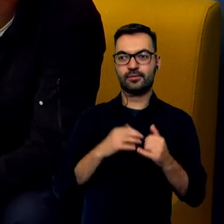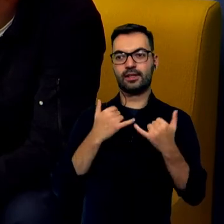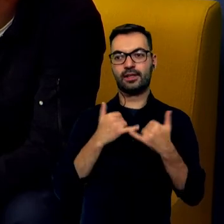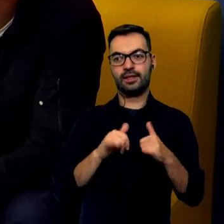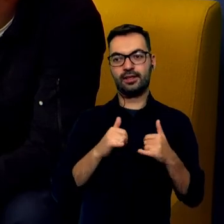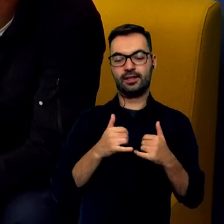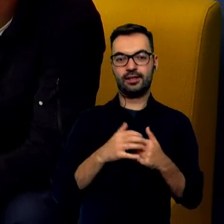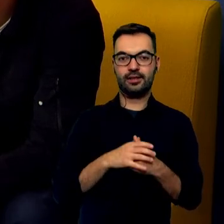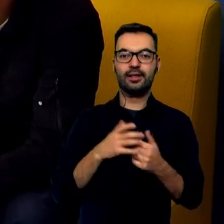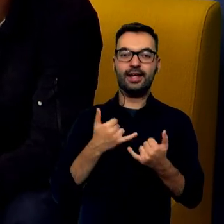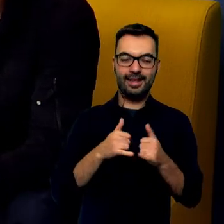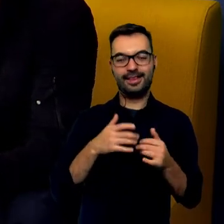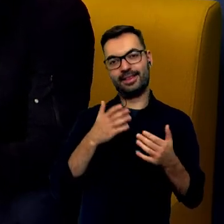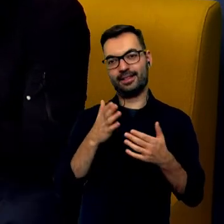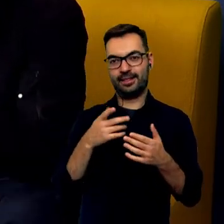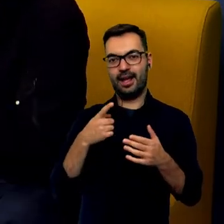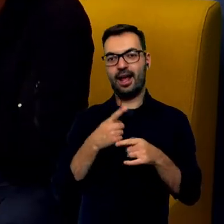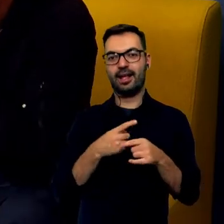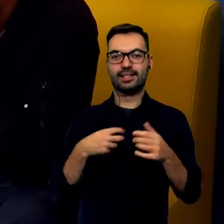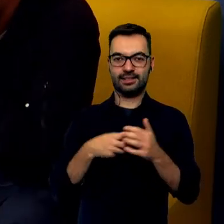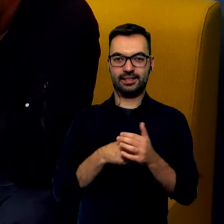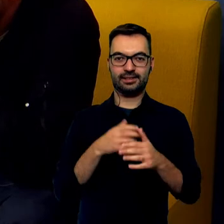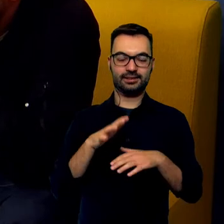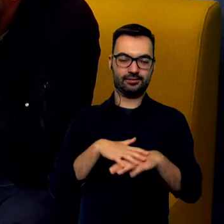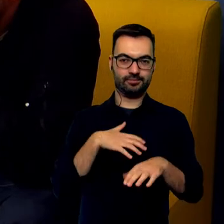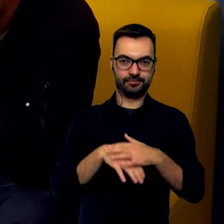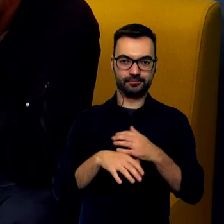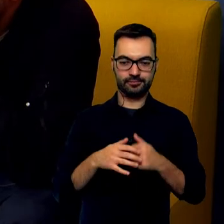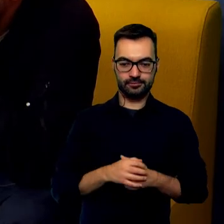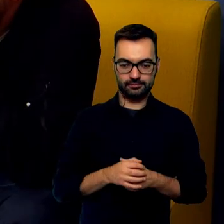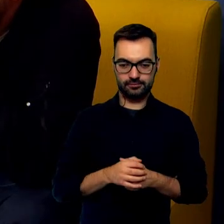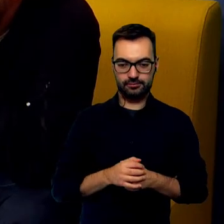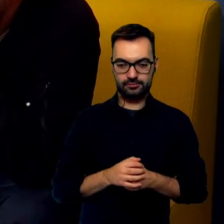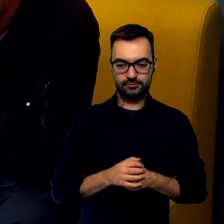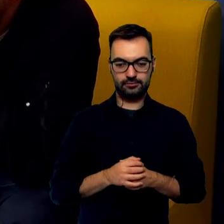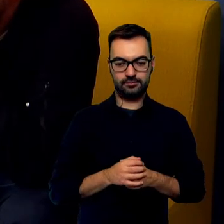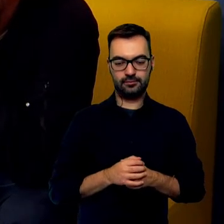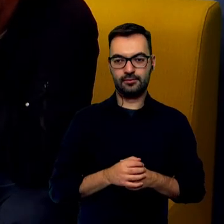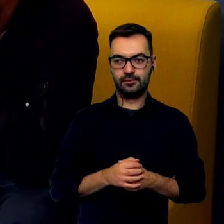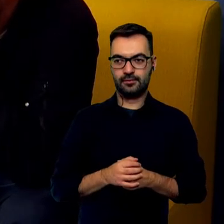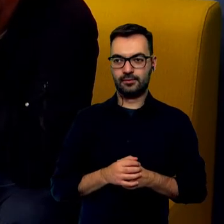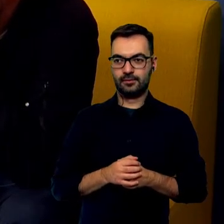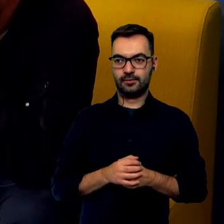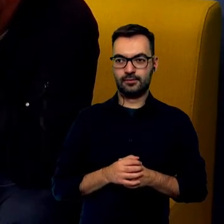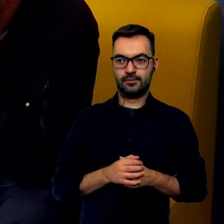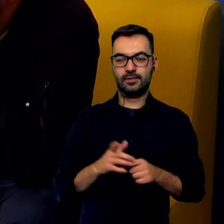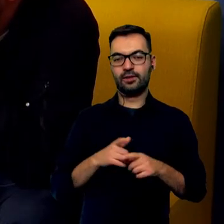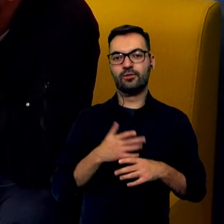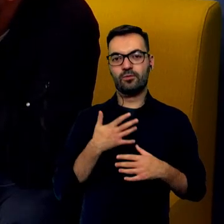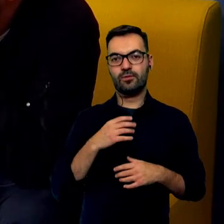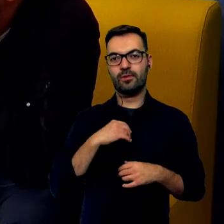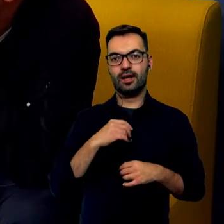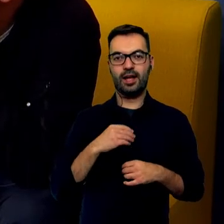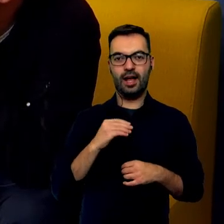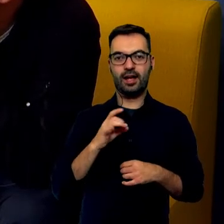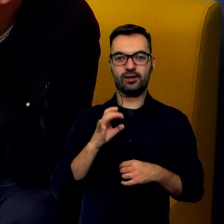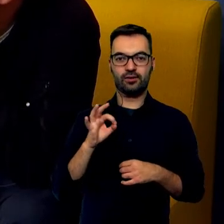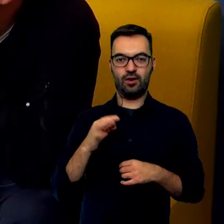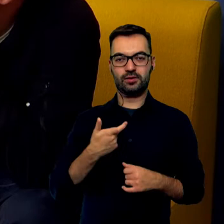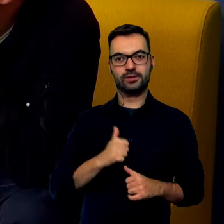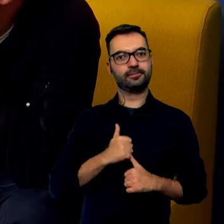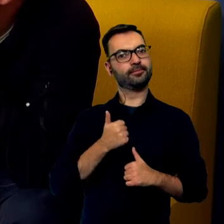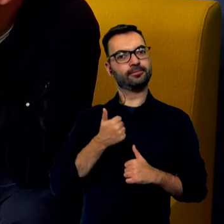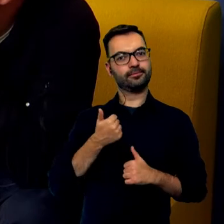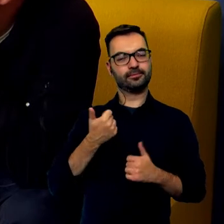inne segmenty tego zawodu, które gdzieś tam wpływ tego ego każe im